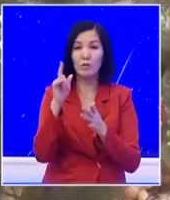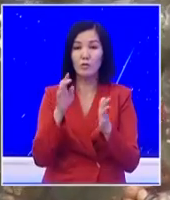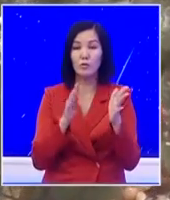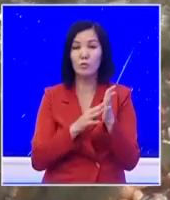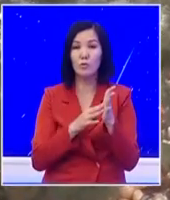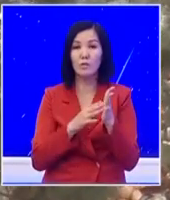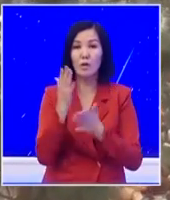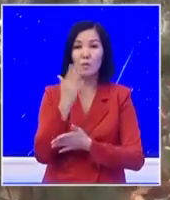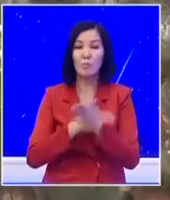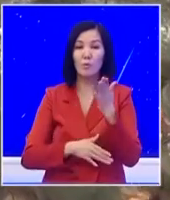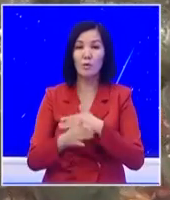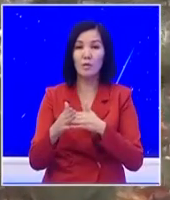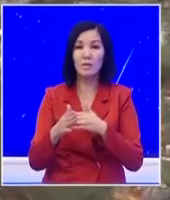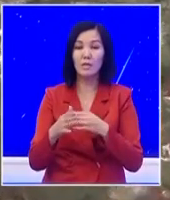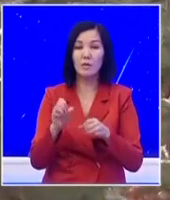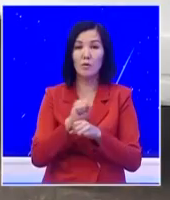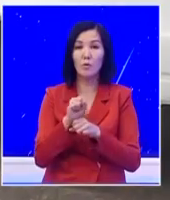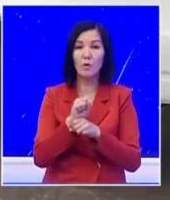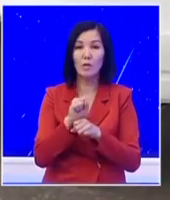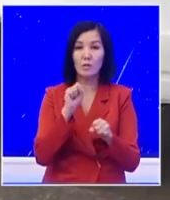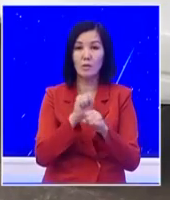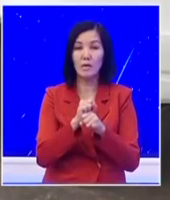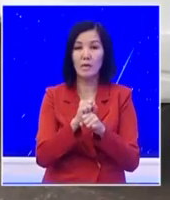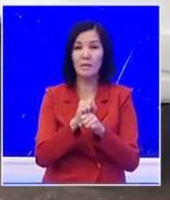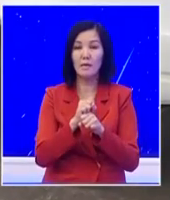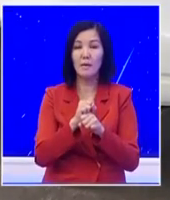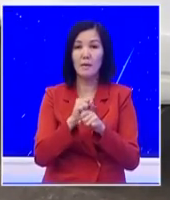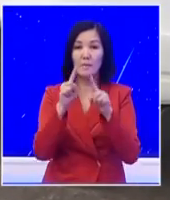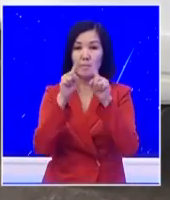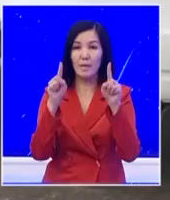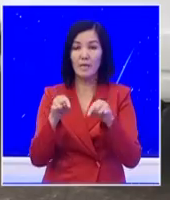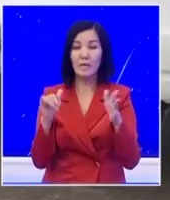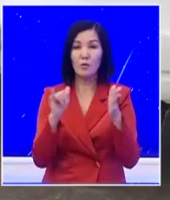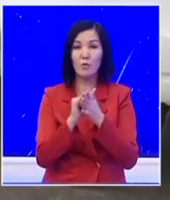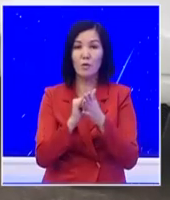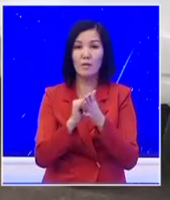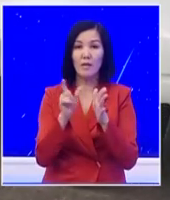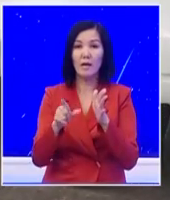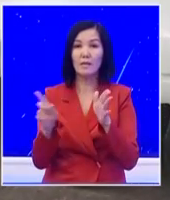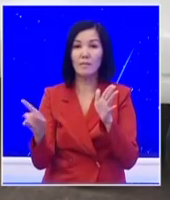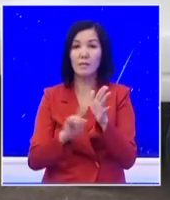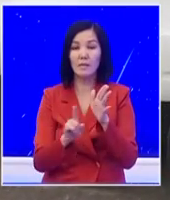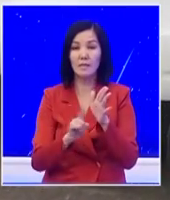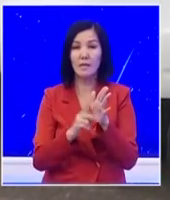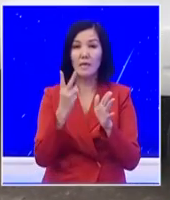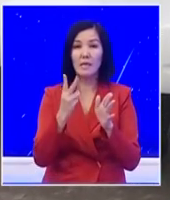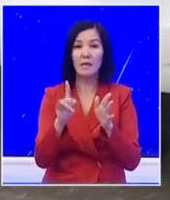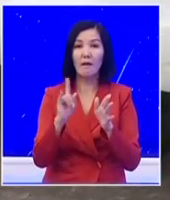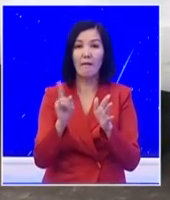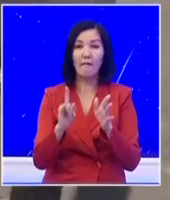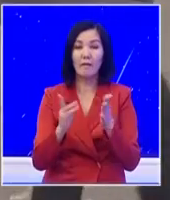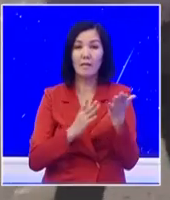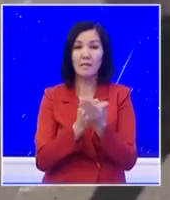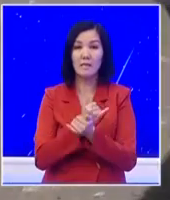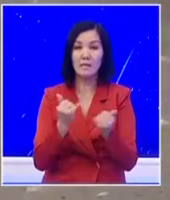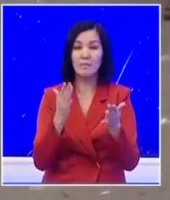арнайы мүгедектердің автокөліктеріне арналған белгілер қойылды. Азаматтарды тасымалдау үшін 2 инватакси қызметі